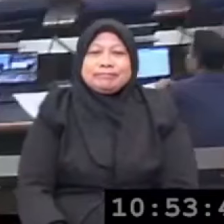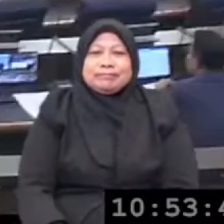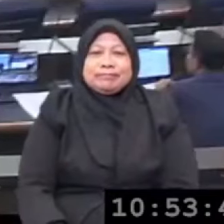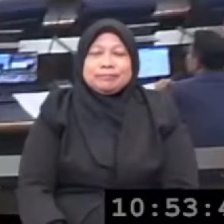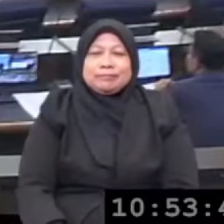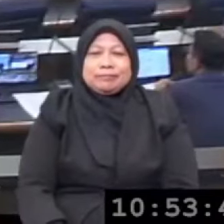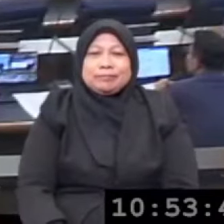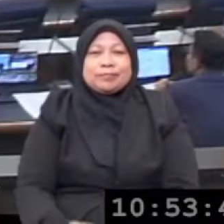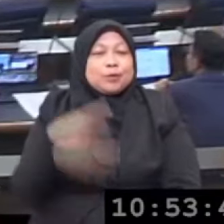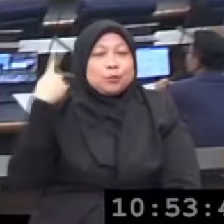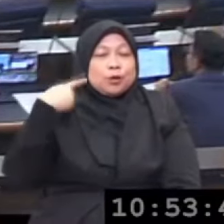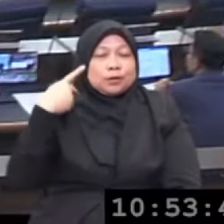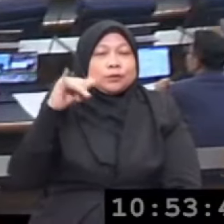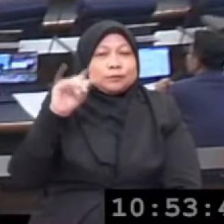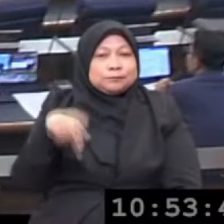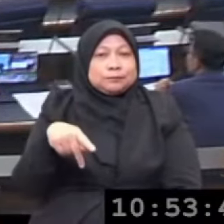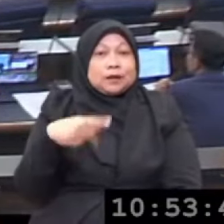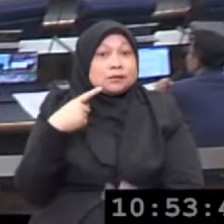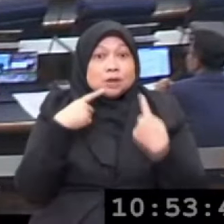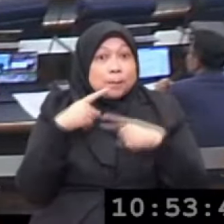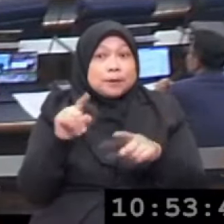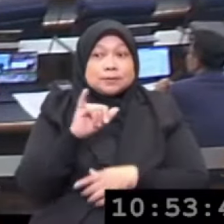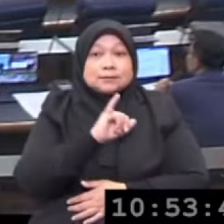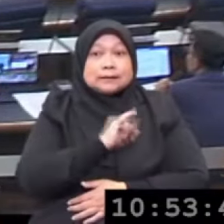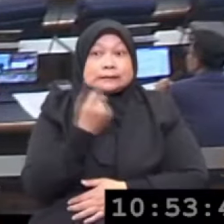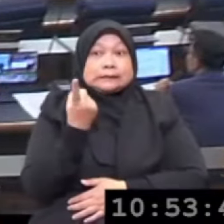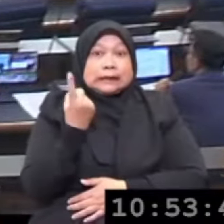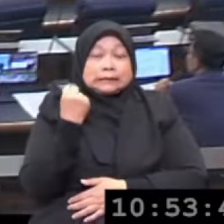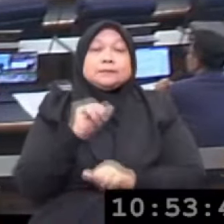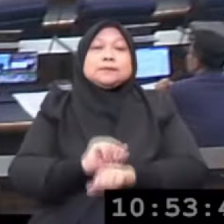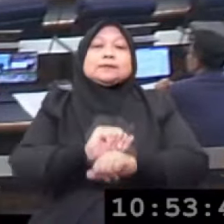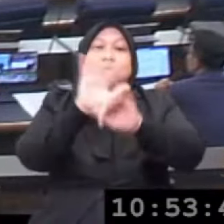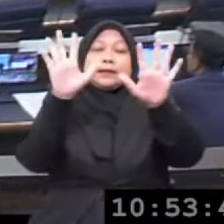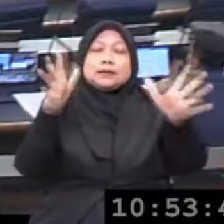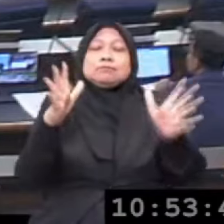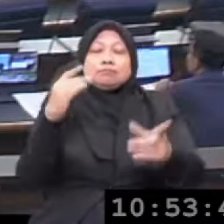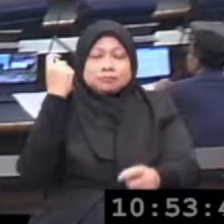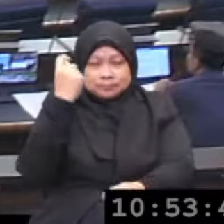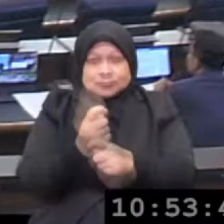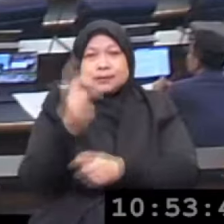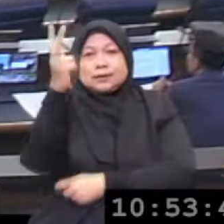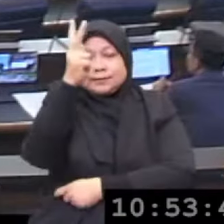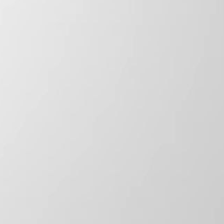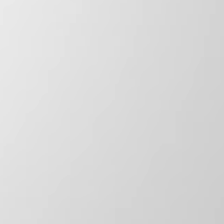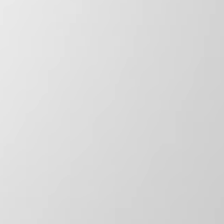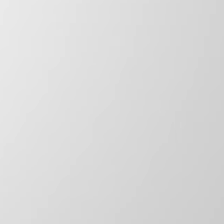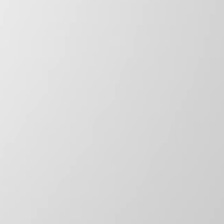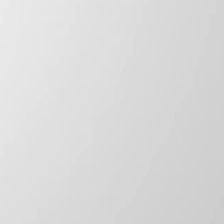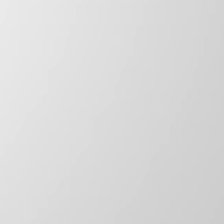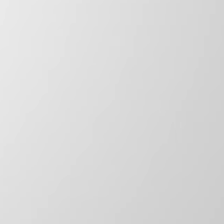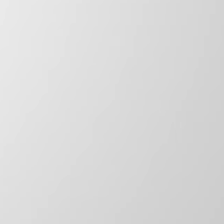Tak ada soalan. Ya, Puan Yang Dipertua, jawapan saya sementara tadi menjelaskan pendirian kerajaan. Terima kasih.